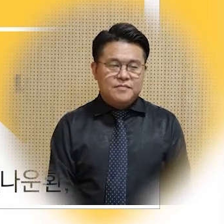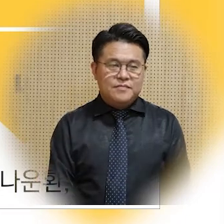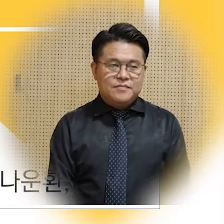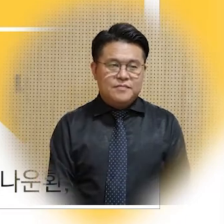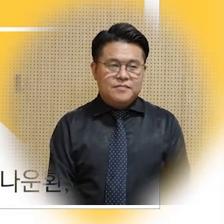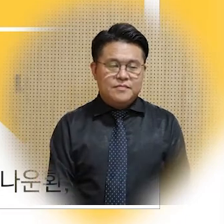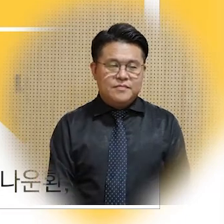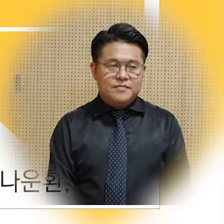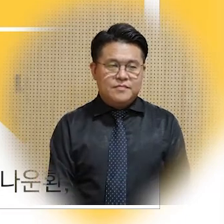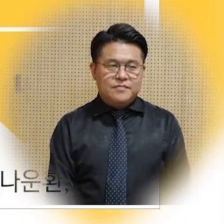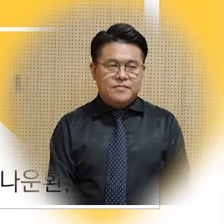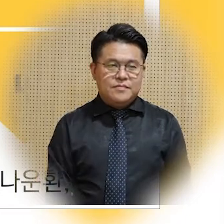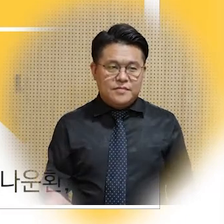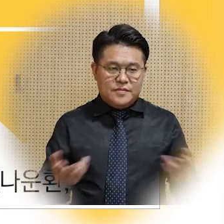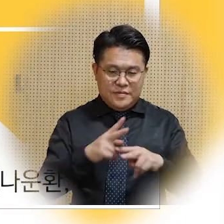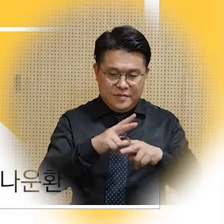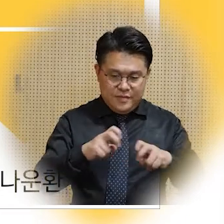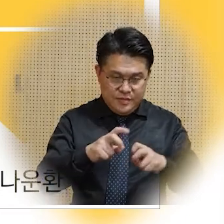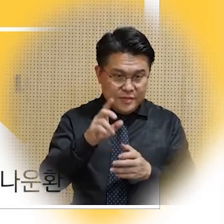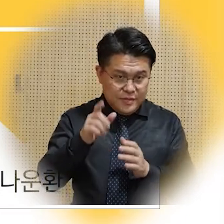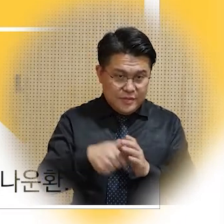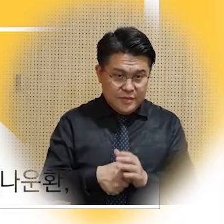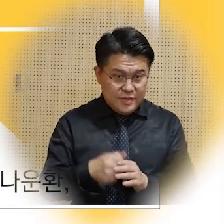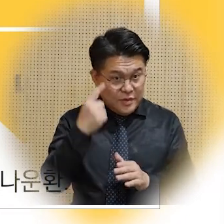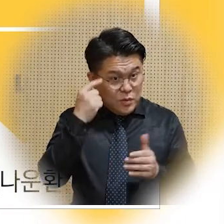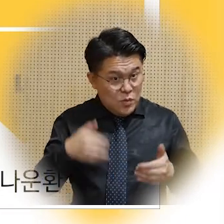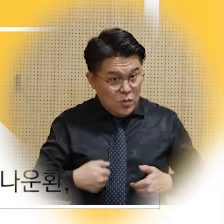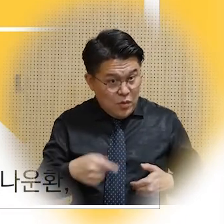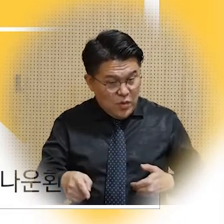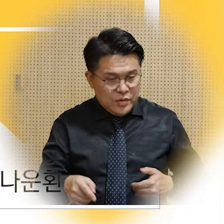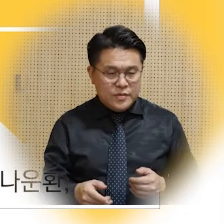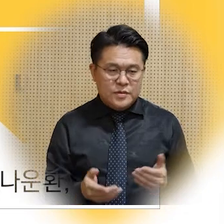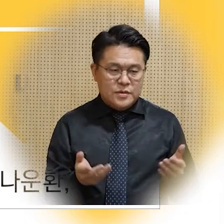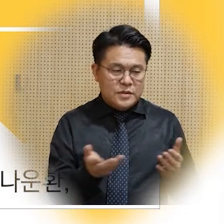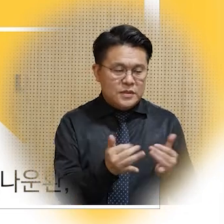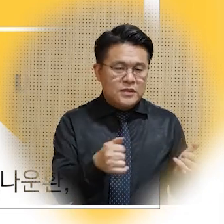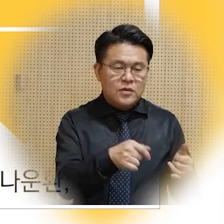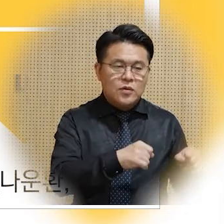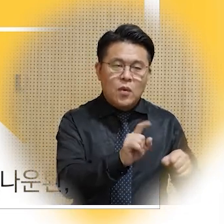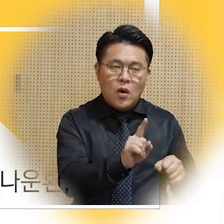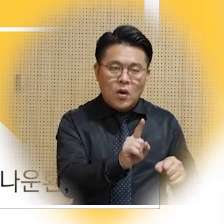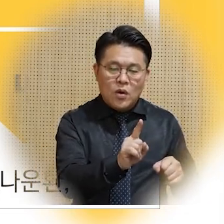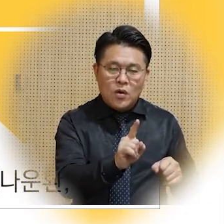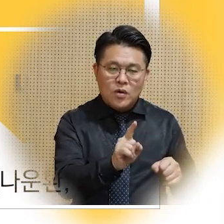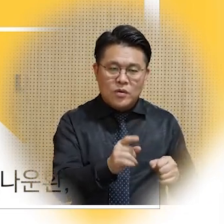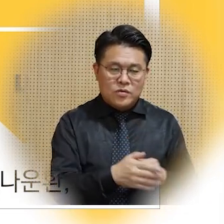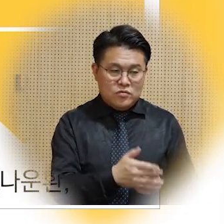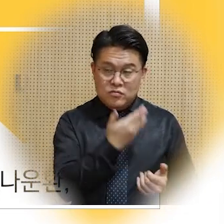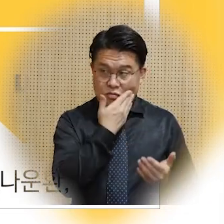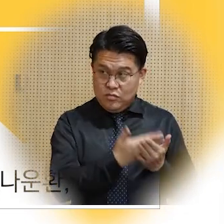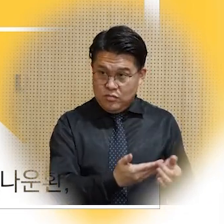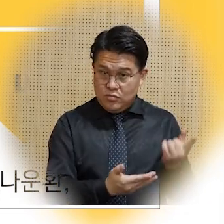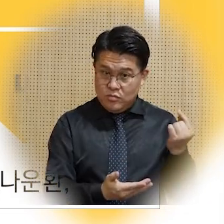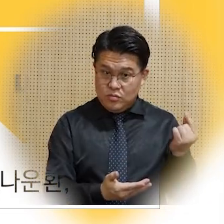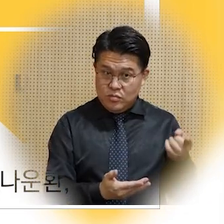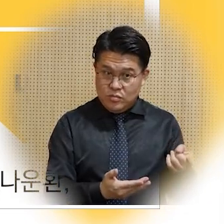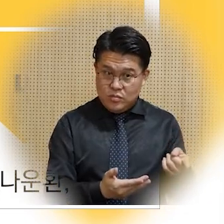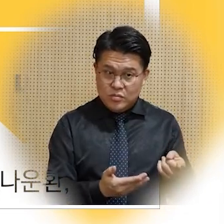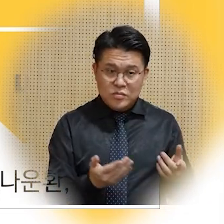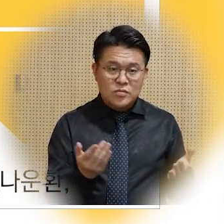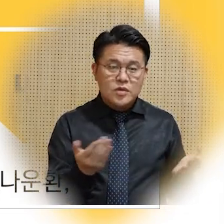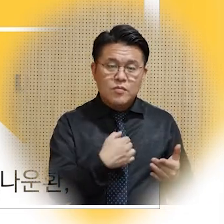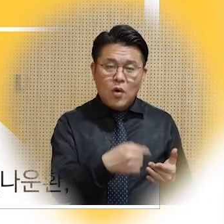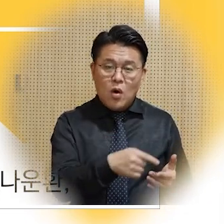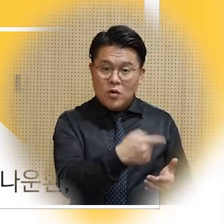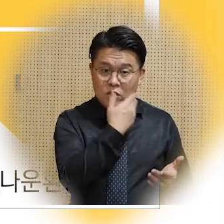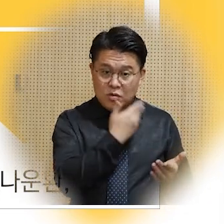자, 그래서 직무 분석 수행 시 이제 고려해야 될 사항, 작업자가 무엇을 하는가 되게 중요한 거죠. 무엇을